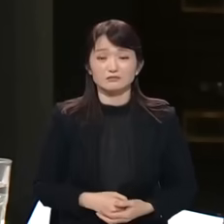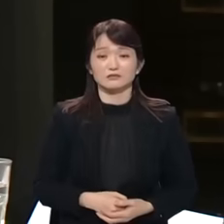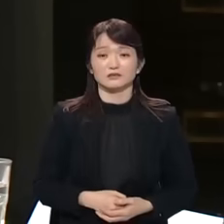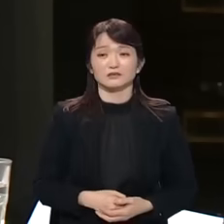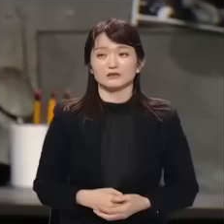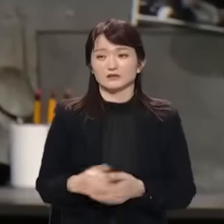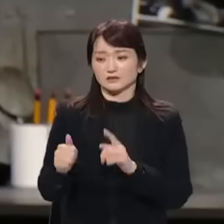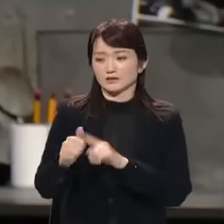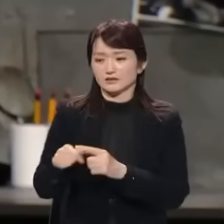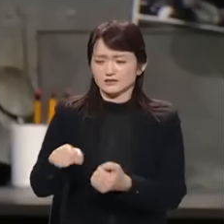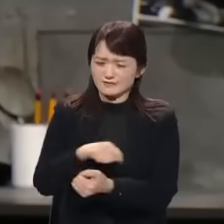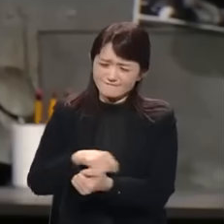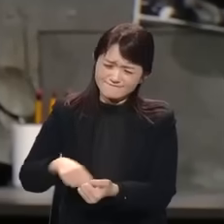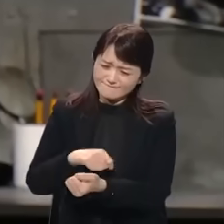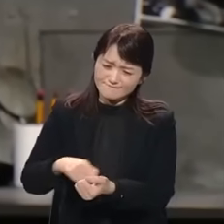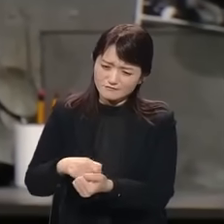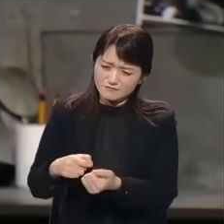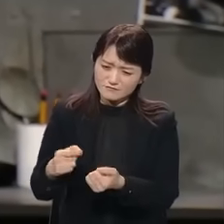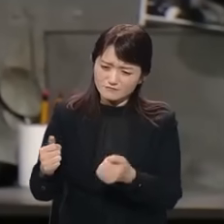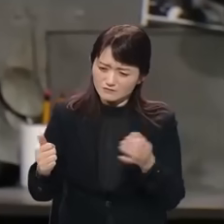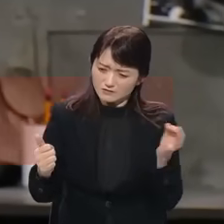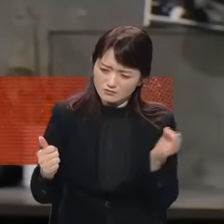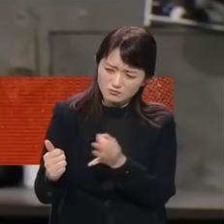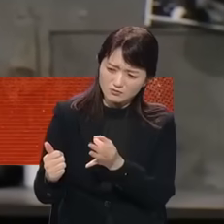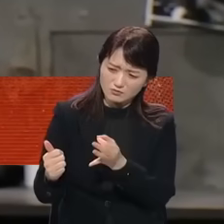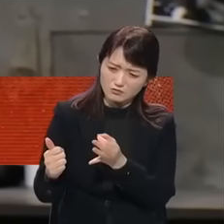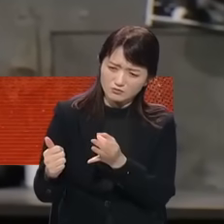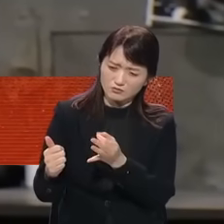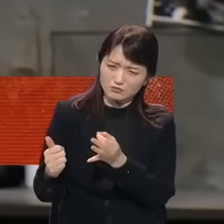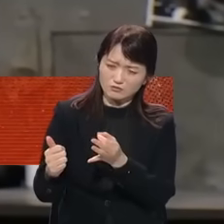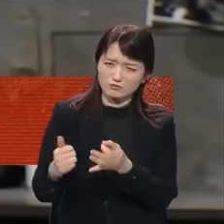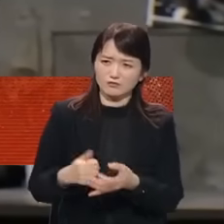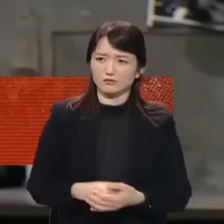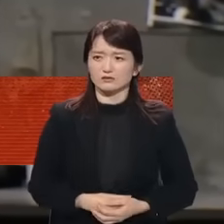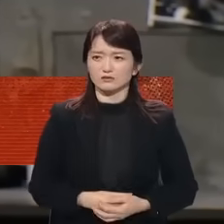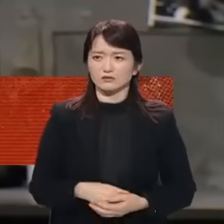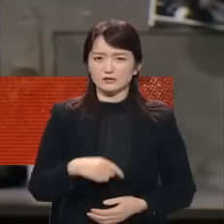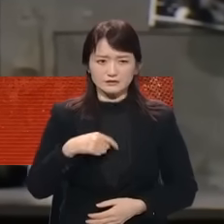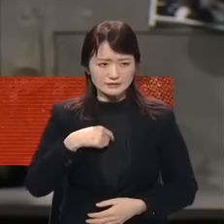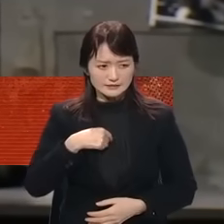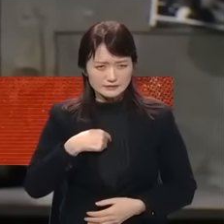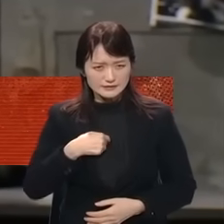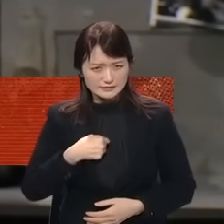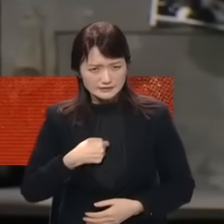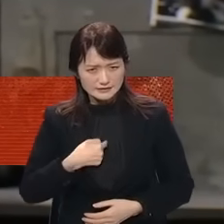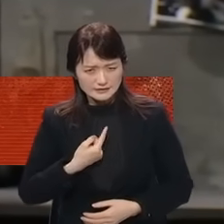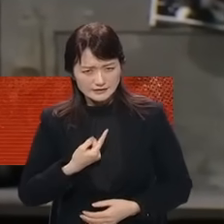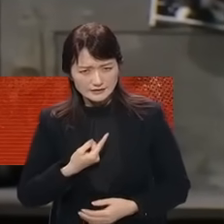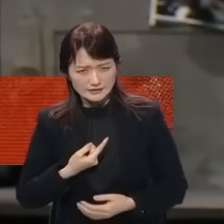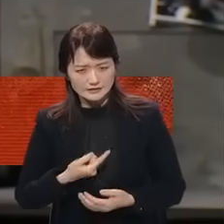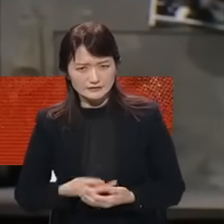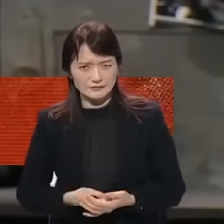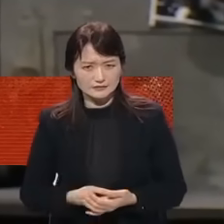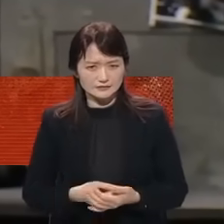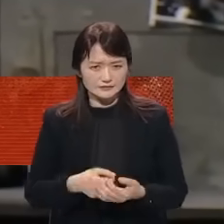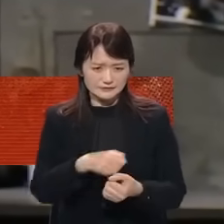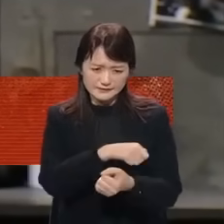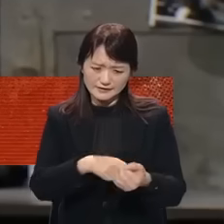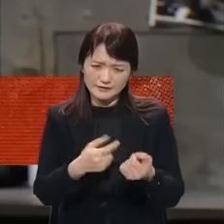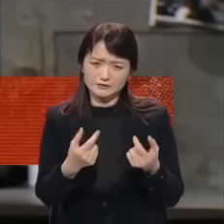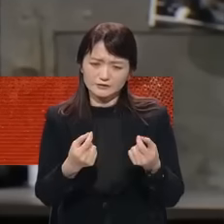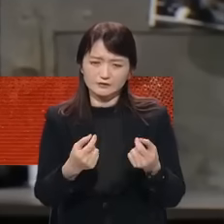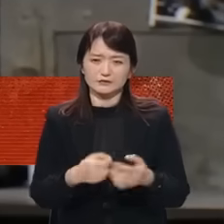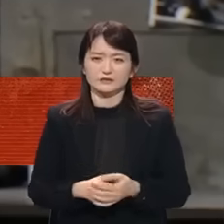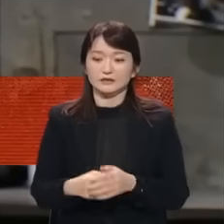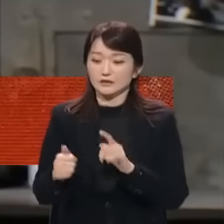남성은 자해를 한다고 하지만 그걸 보는 입장에서는 그게 자해가 아니라 자신에 대한 가해 행동처럼 여겨질 수밖에 없는 거고 게다가이 남성이